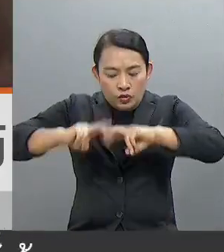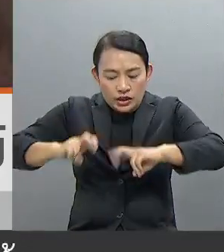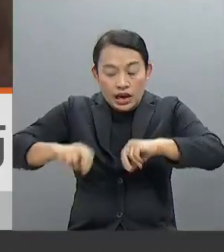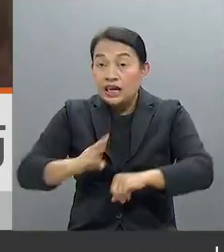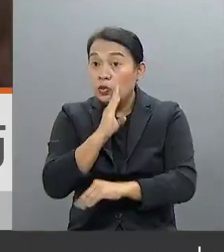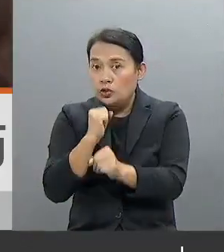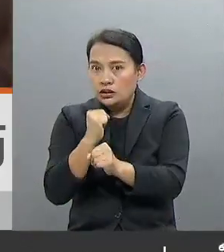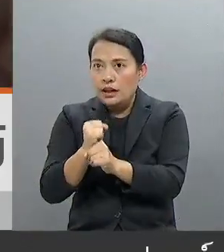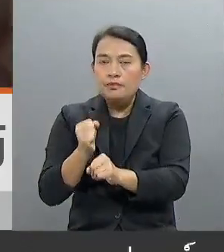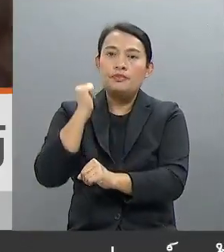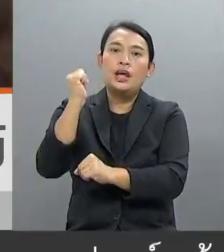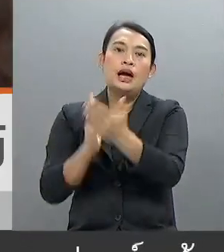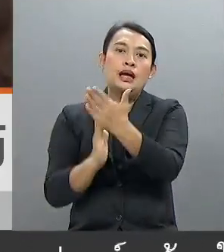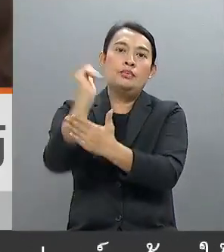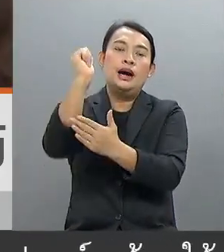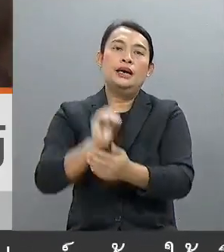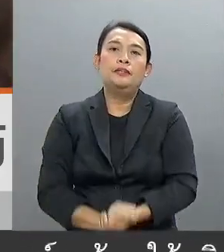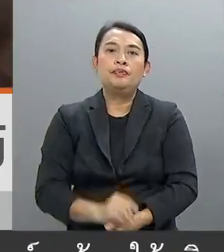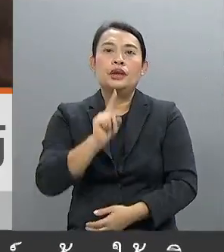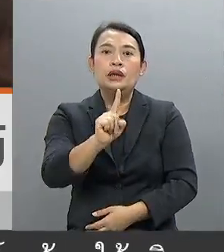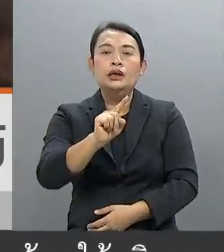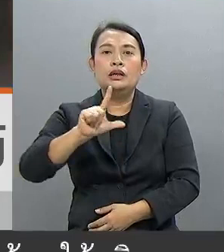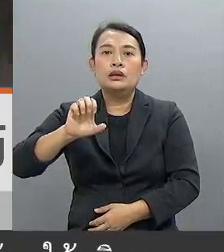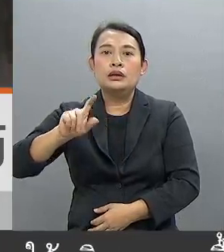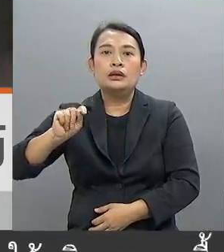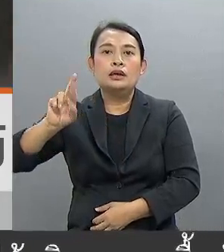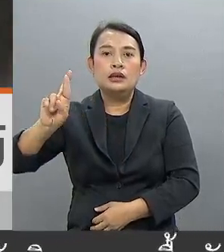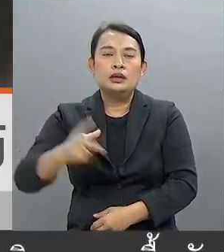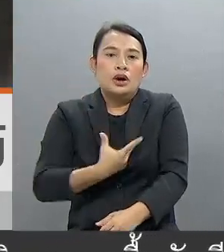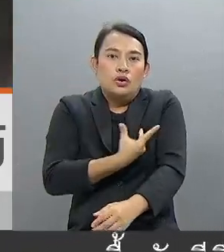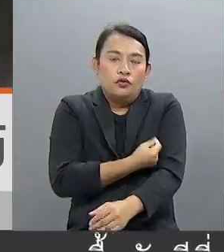แต่หัวหน้าทีมวิจัยระบุว่าหากการทดสอบประสบความสำเร็จวัคซีนที่มีปริมาณเพียง1ลิตรสามารถใช้ได้ถึง 2